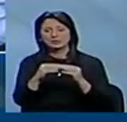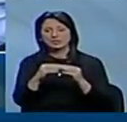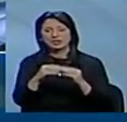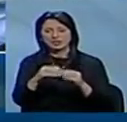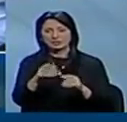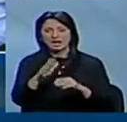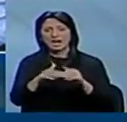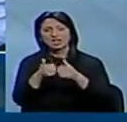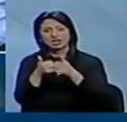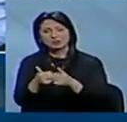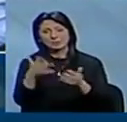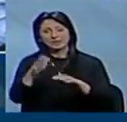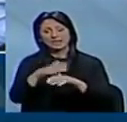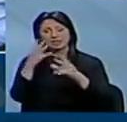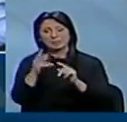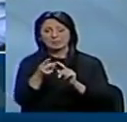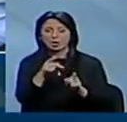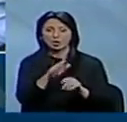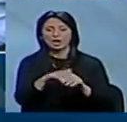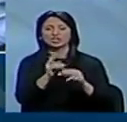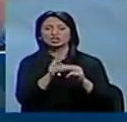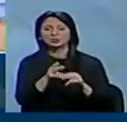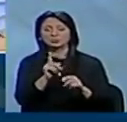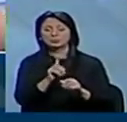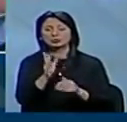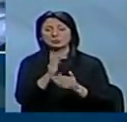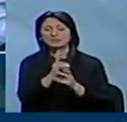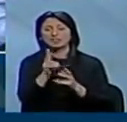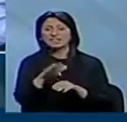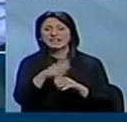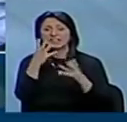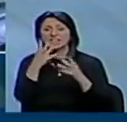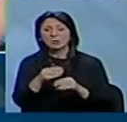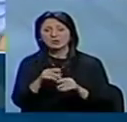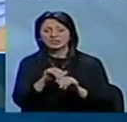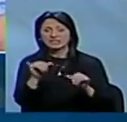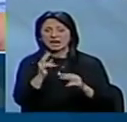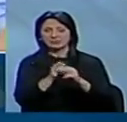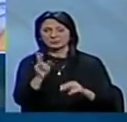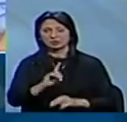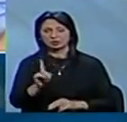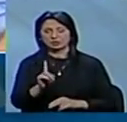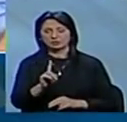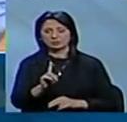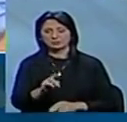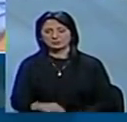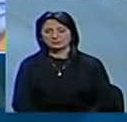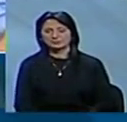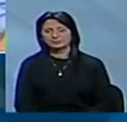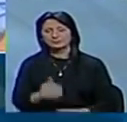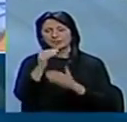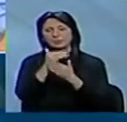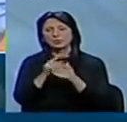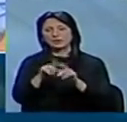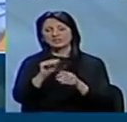ერთ შემთხვევაში ხელ შეუწყობს მეტ კეთილდღეობას და მეორე შემთხვევაში პირიქით ხელ შეუწყობს იმას, რომ ვიღაცამ კეთილდღეობის ზრდა არ შეაჩეროს და არ დაამოხოს.